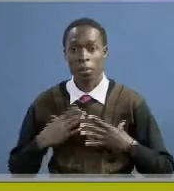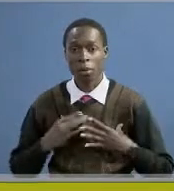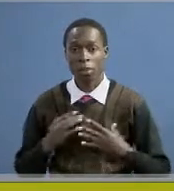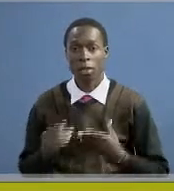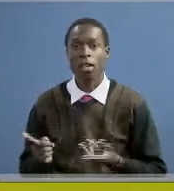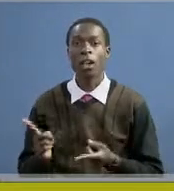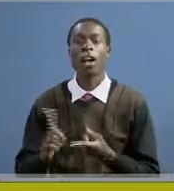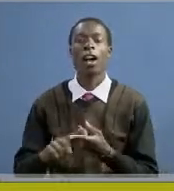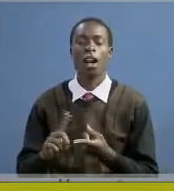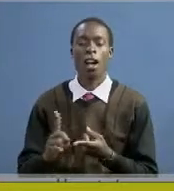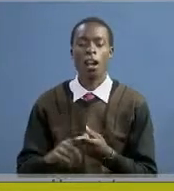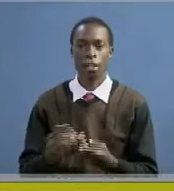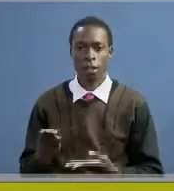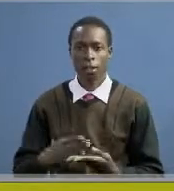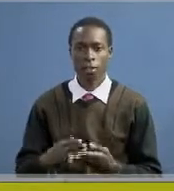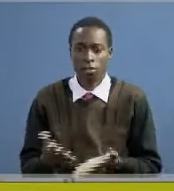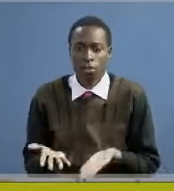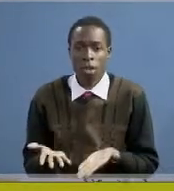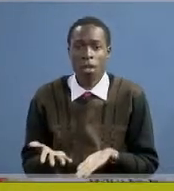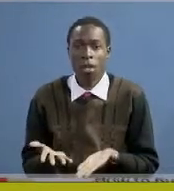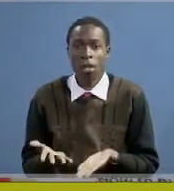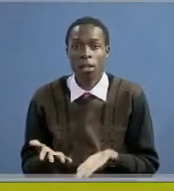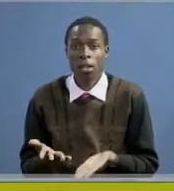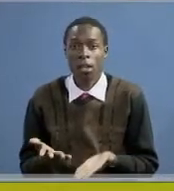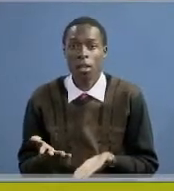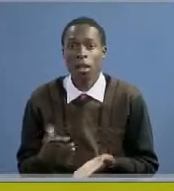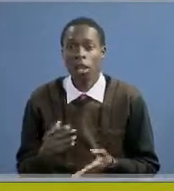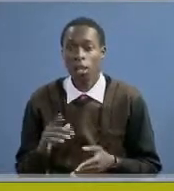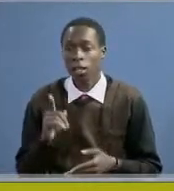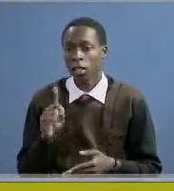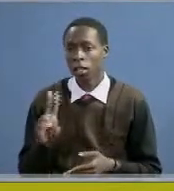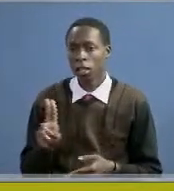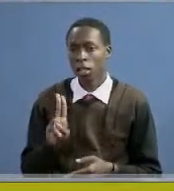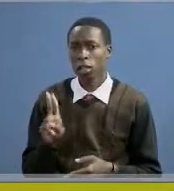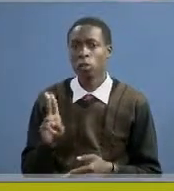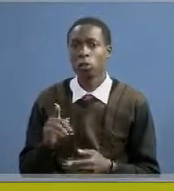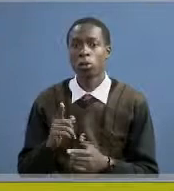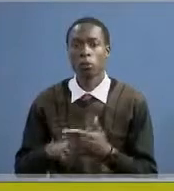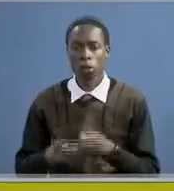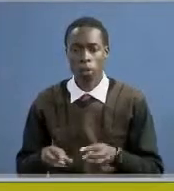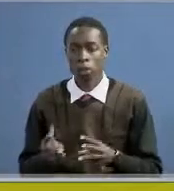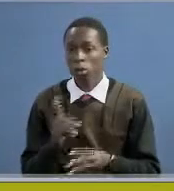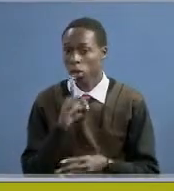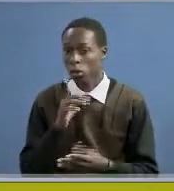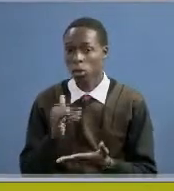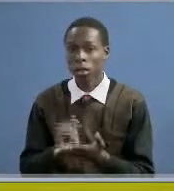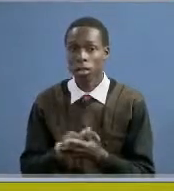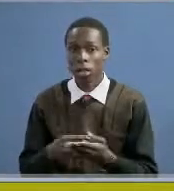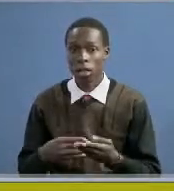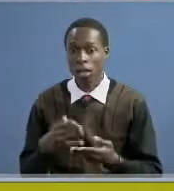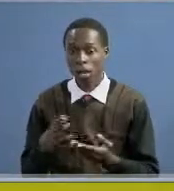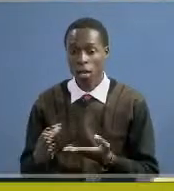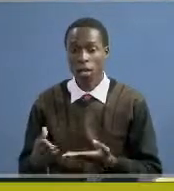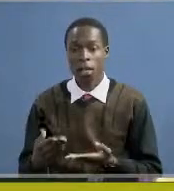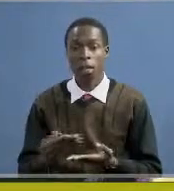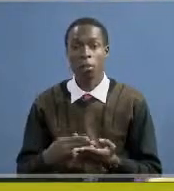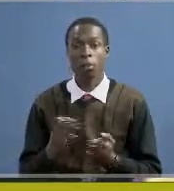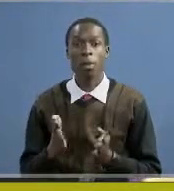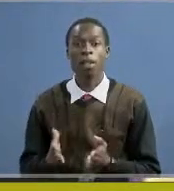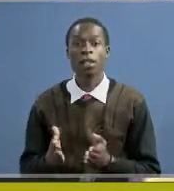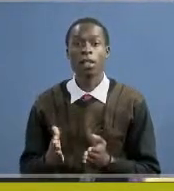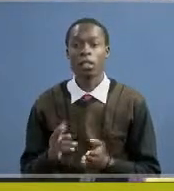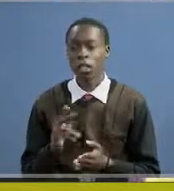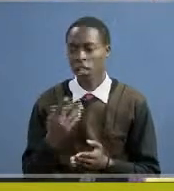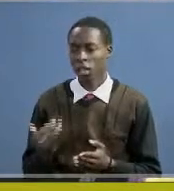kuongeza ununuzi wao kwa njia zipi? Aidha, wao hutumia mbinu zipi kuhakikisha kuwa wanunuzi wanahabari kuwa bidhaa